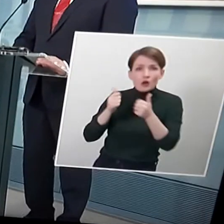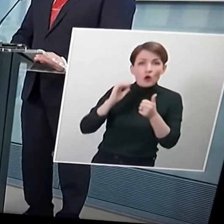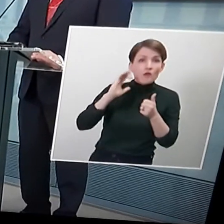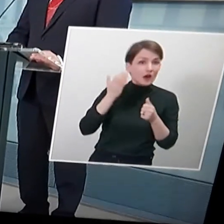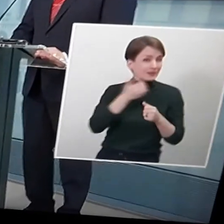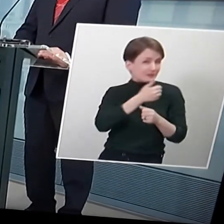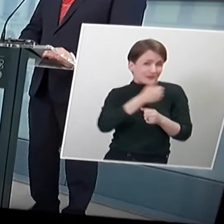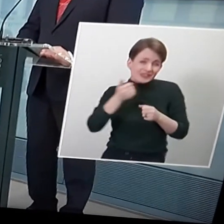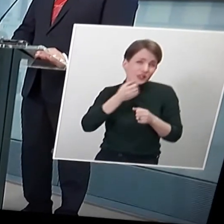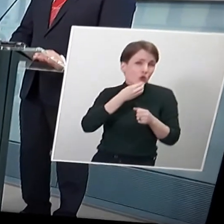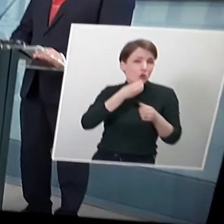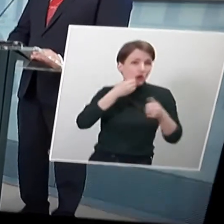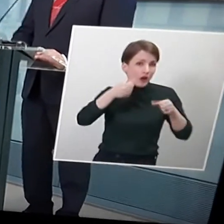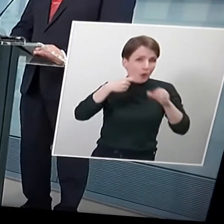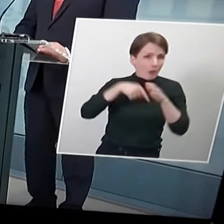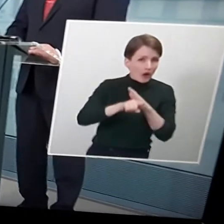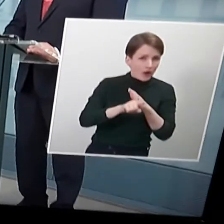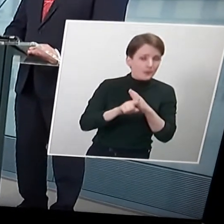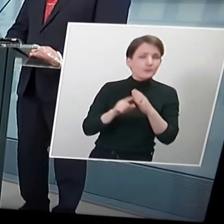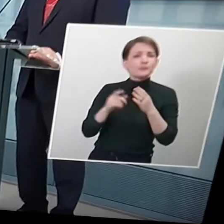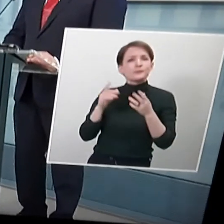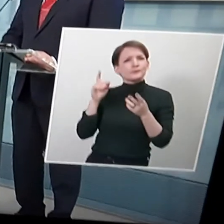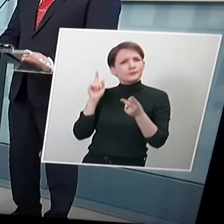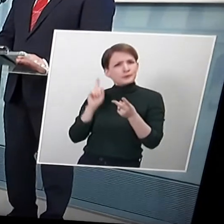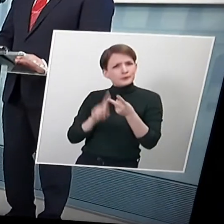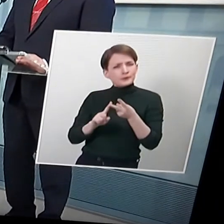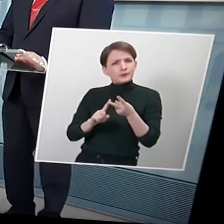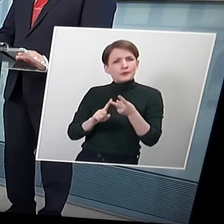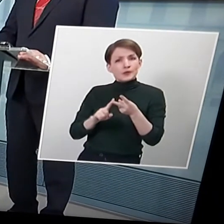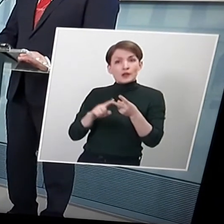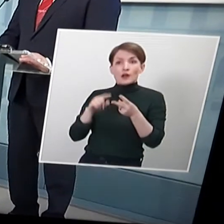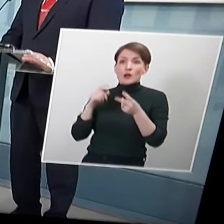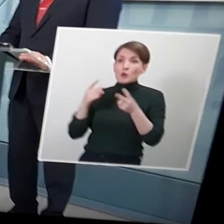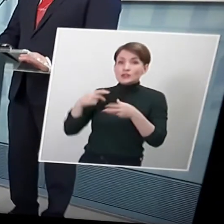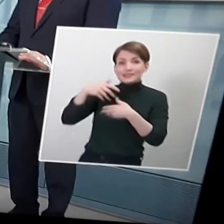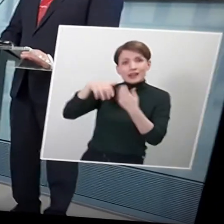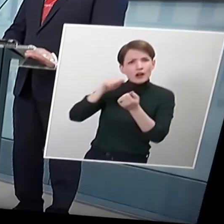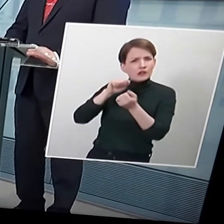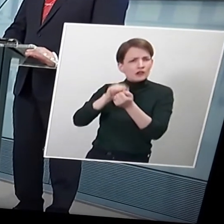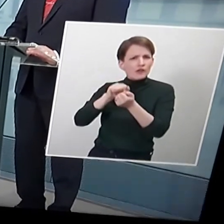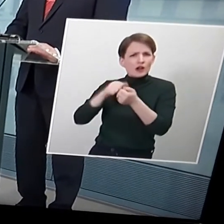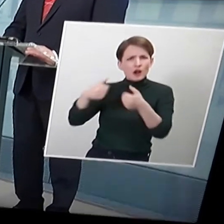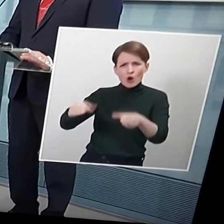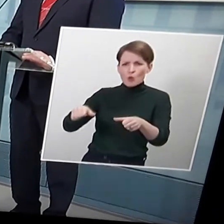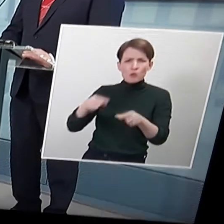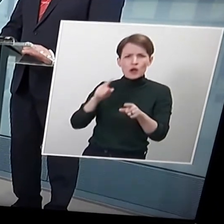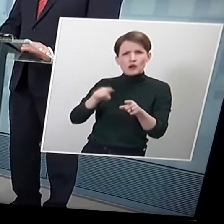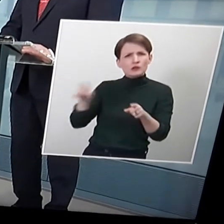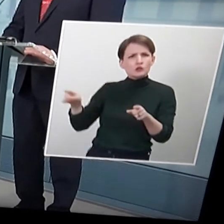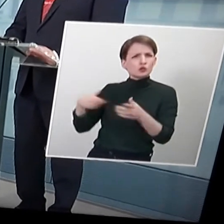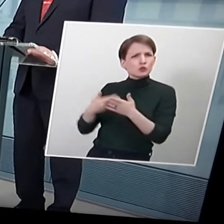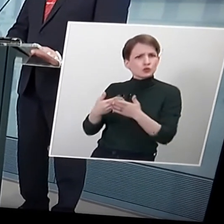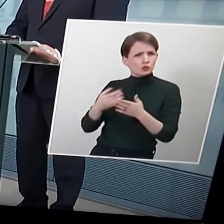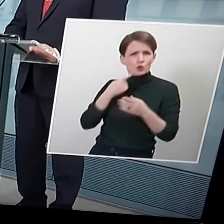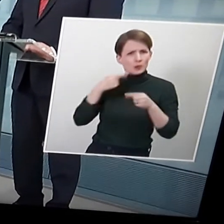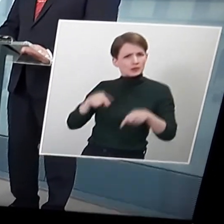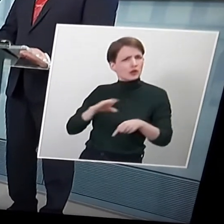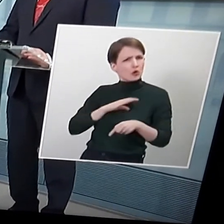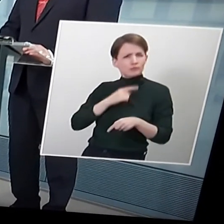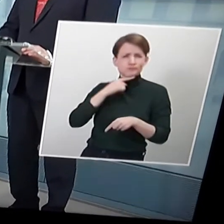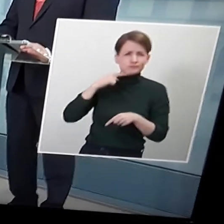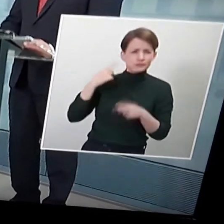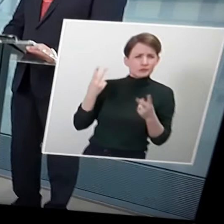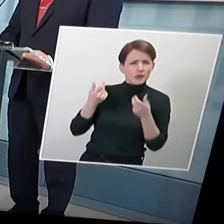siellä ruokakaupassa? Ja sitten tällaisista sekatavarakauppojen osalta, että meillä on paljon sellaisia kauppoja, joissa myydään paljon